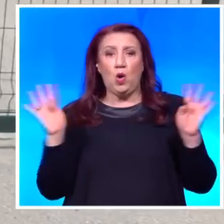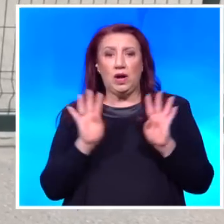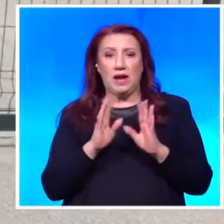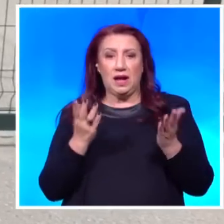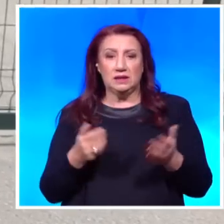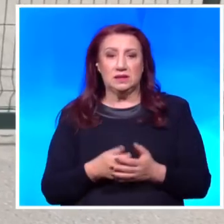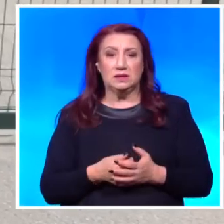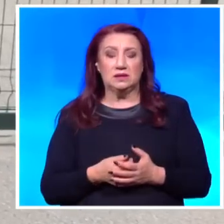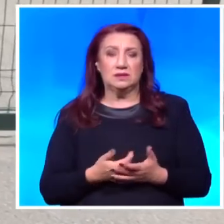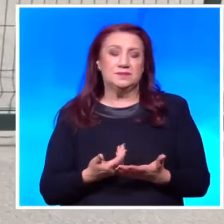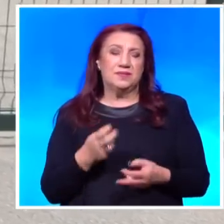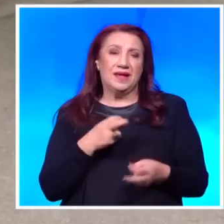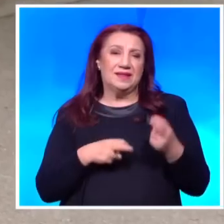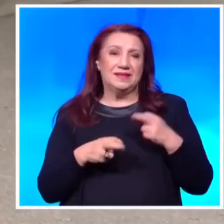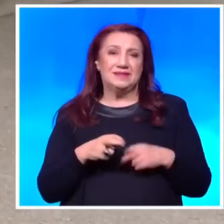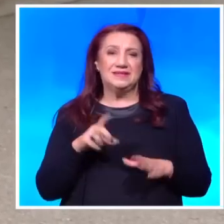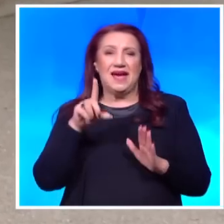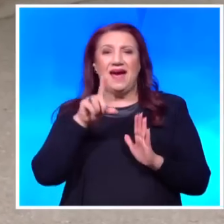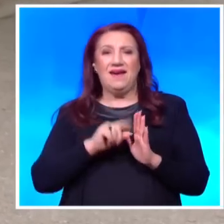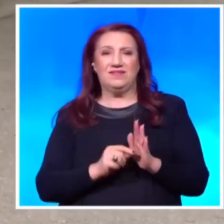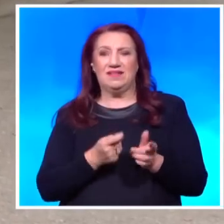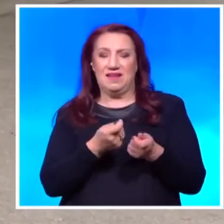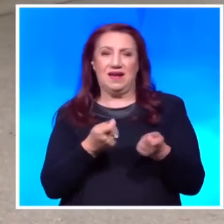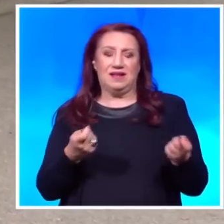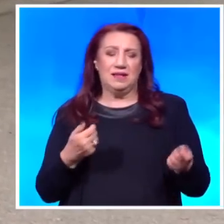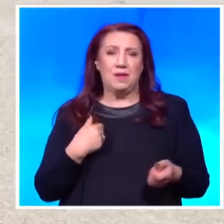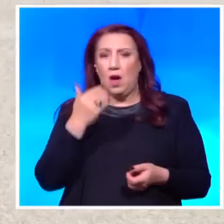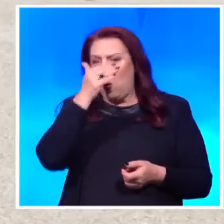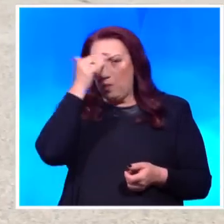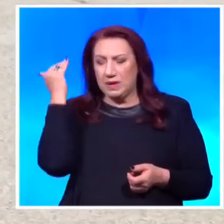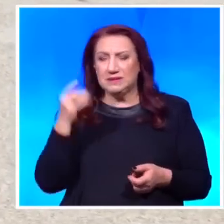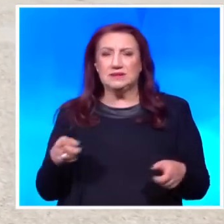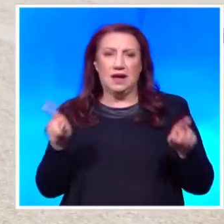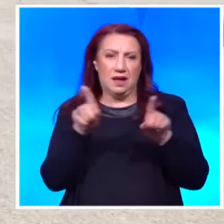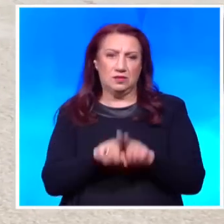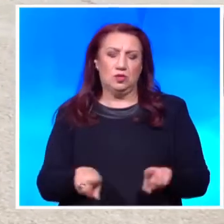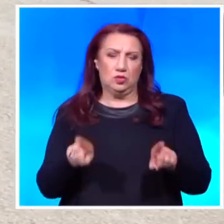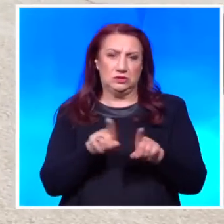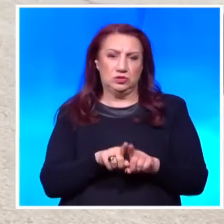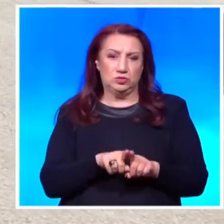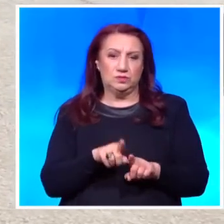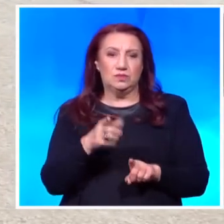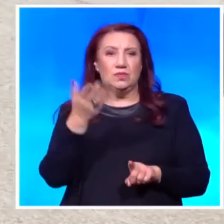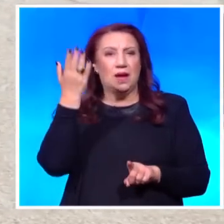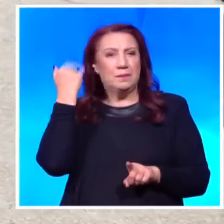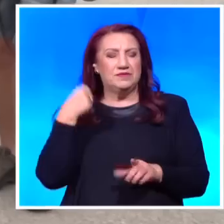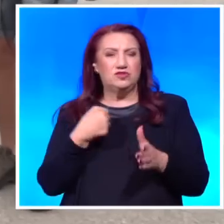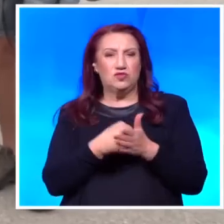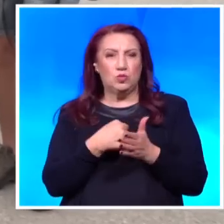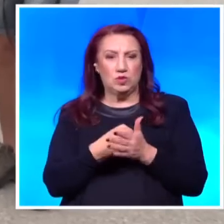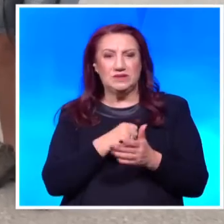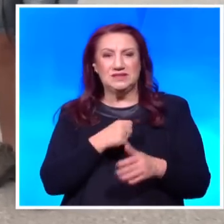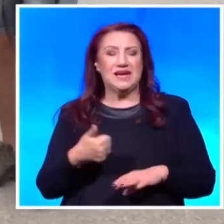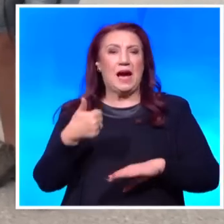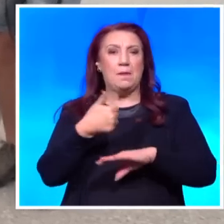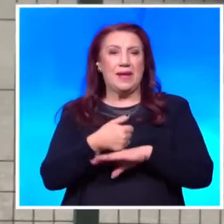Ефтини сензации се търсят, защото вече на мен не омръзна да се занимавам с едно и също нещо. Бившият футболист и кмет на Сливен твърди, че овчарките